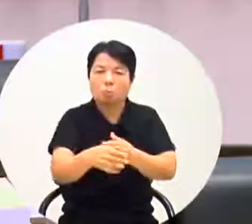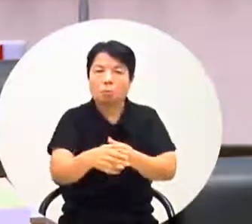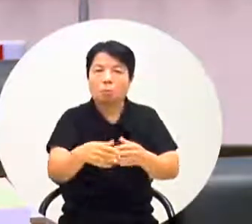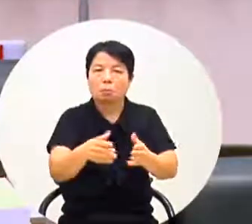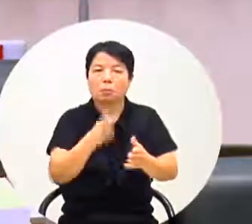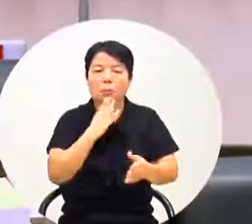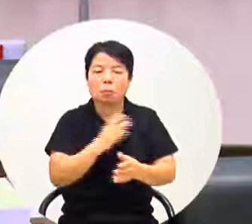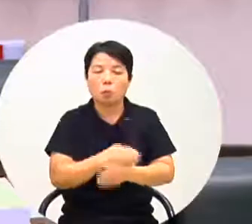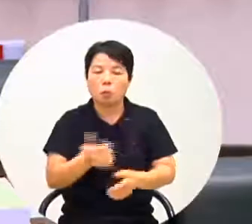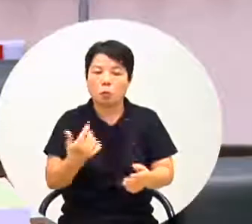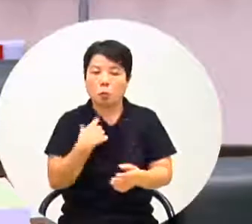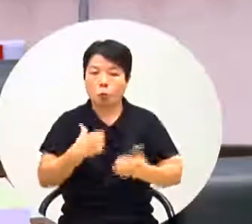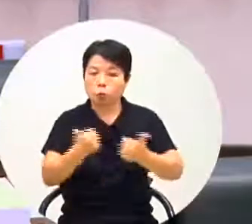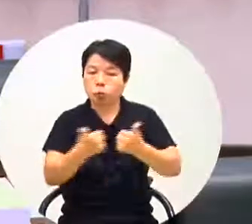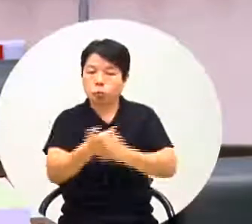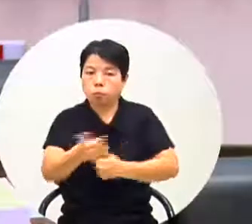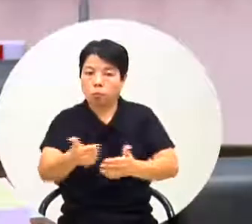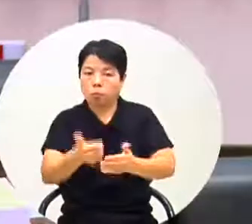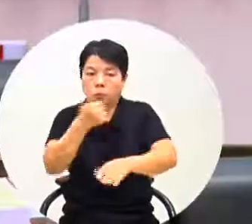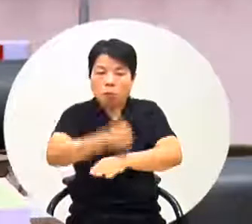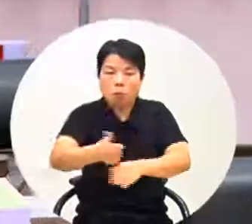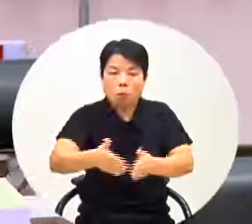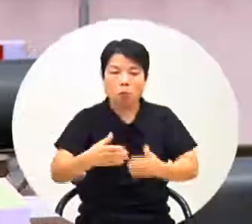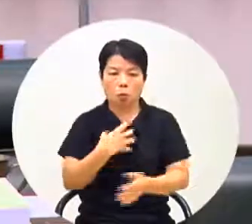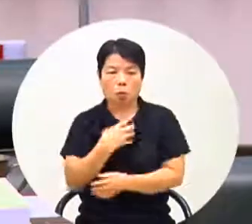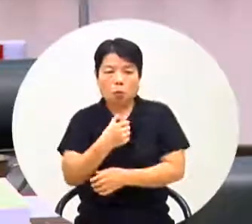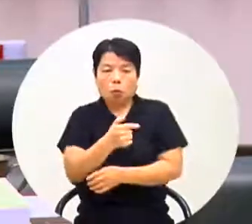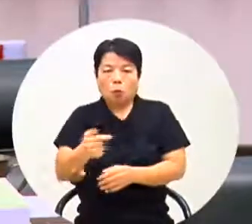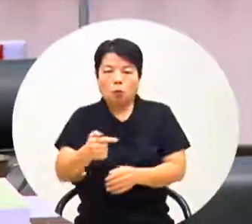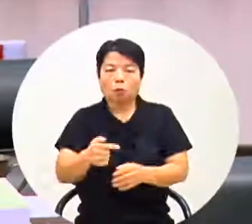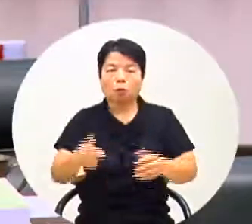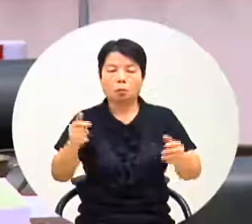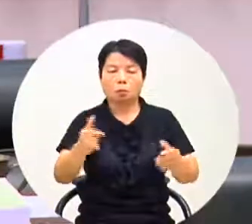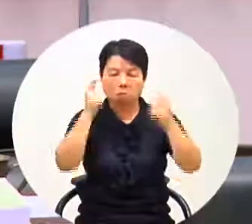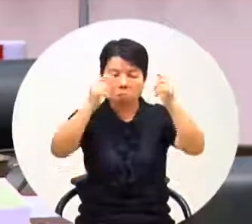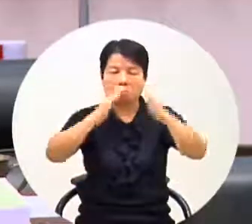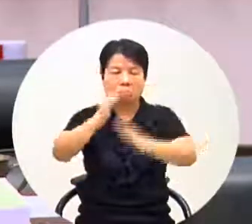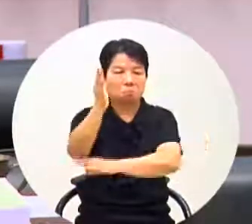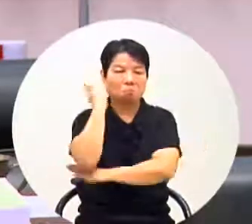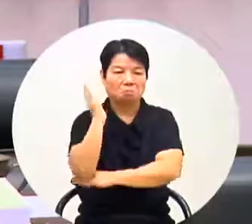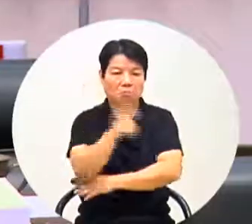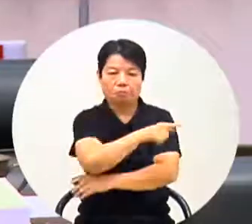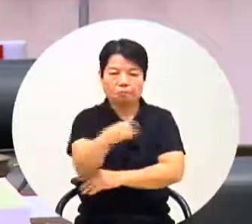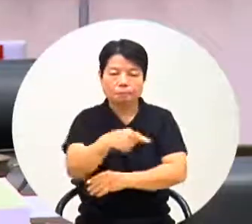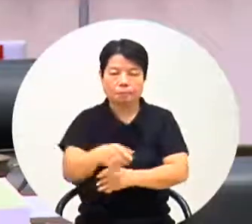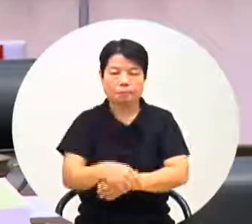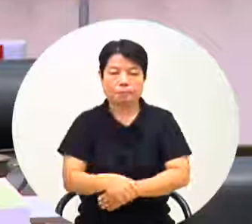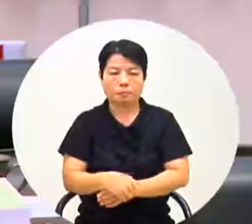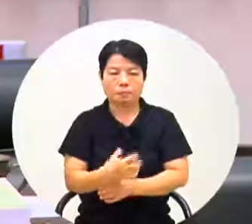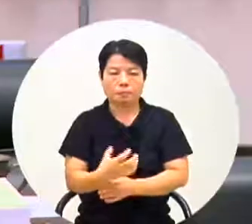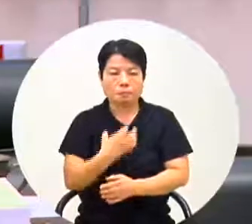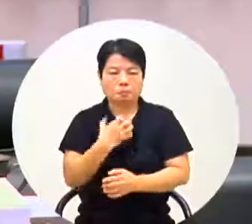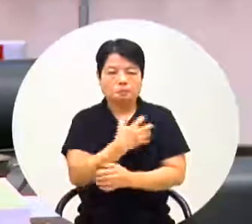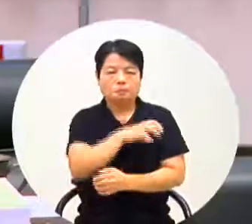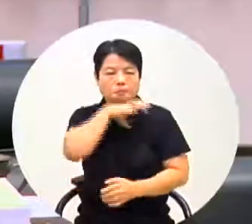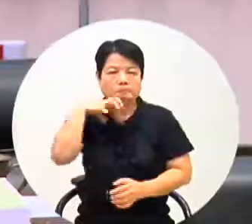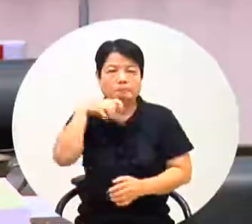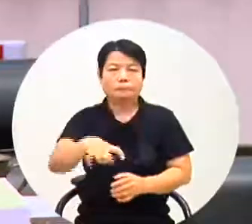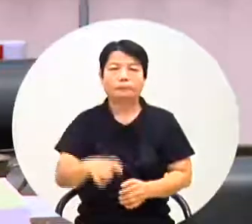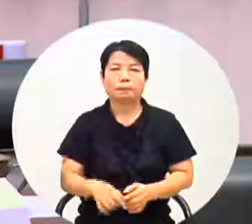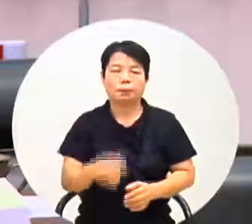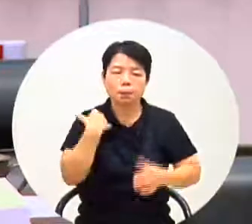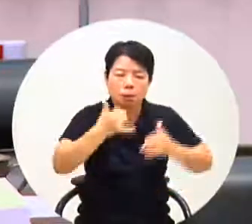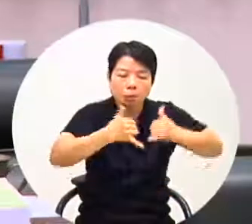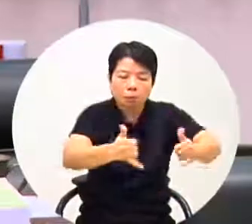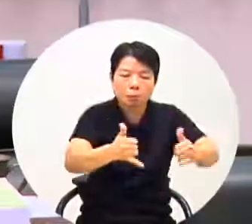代表，我惊嘛死哦！做政府会更愈大。而且这个主委，你要正式的公开说明，这个道路